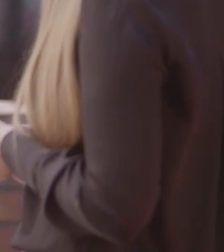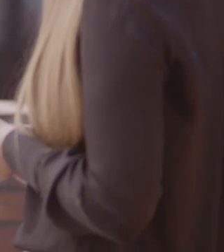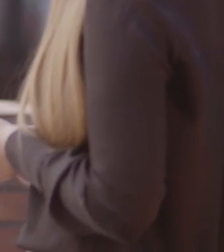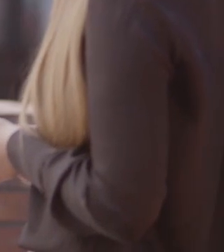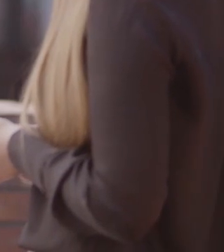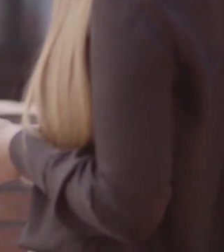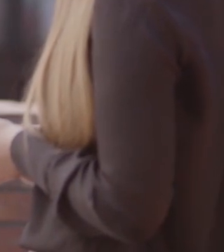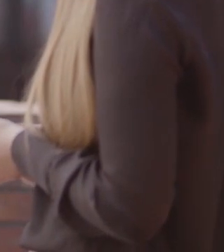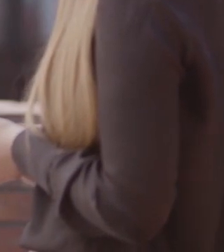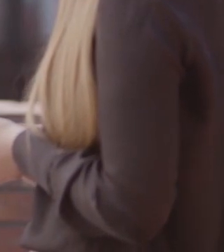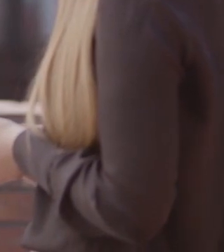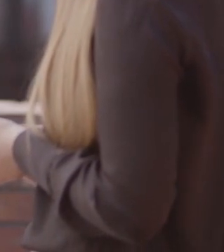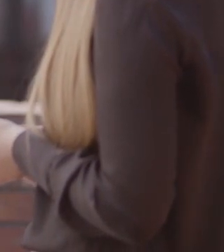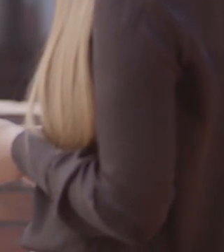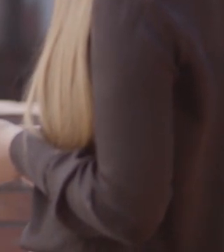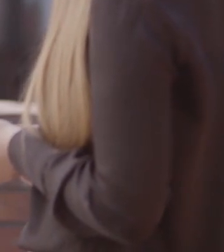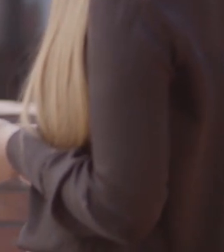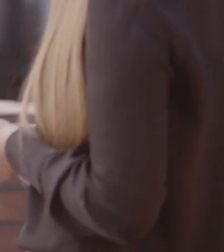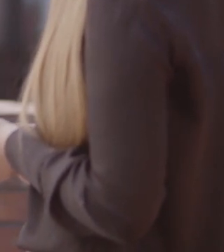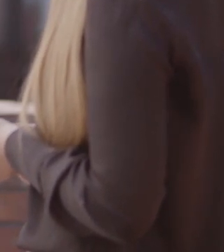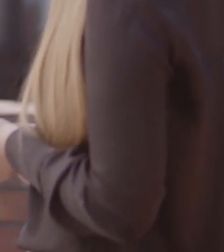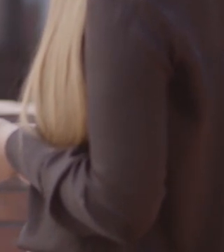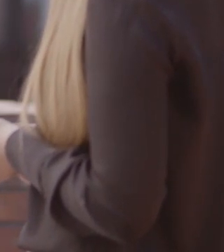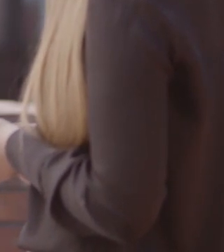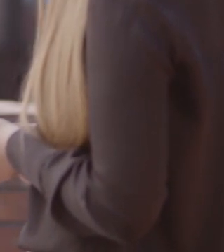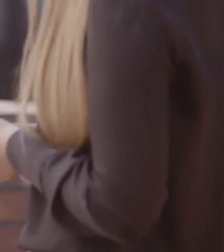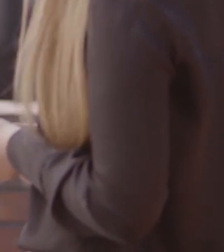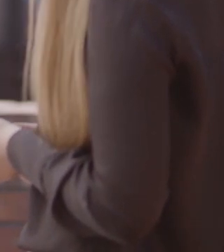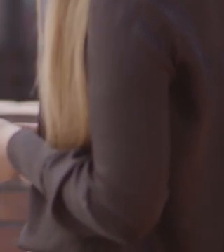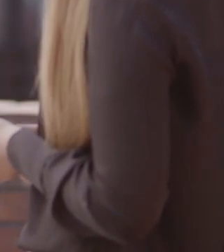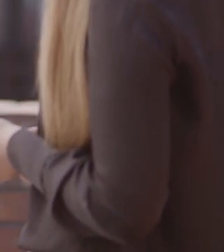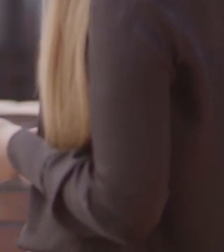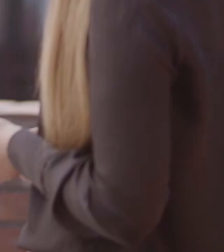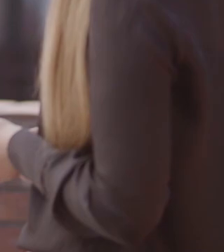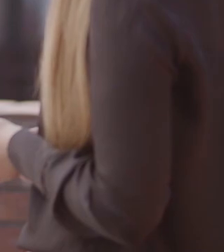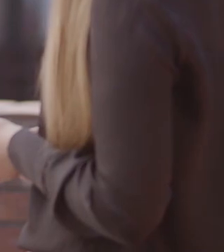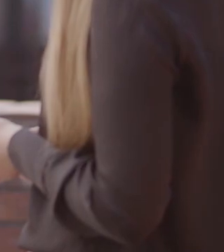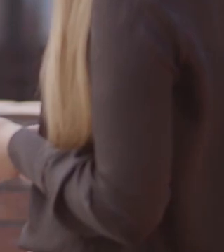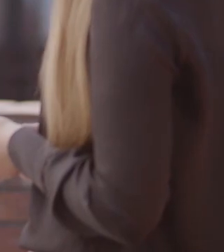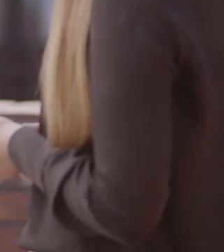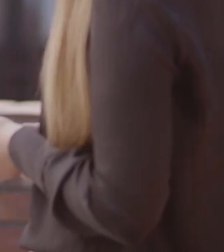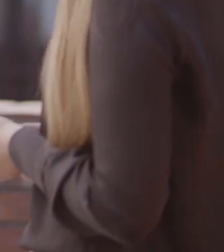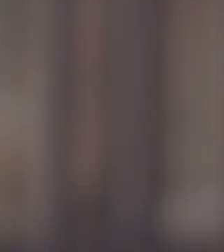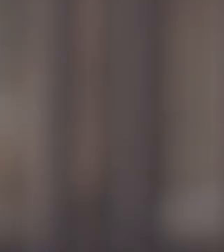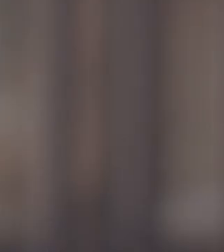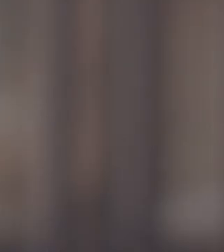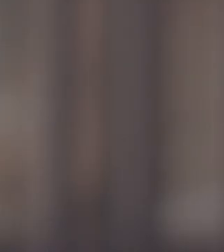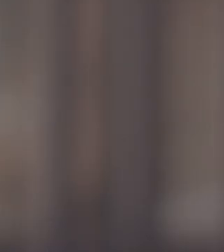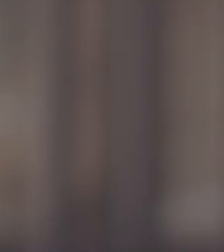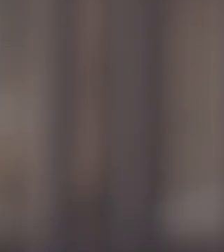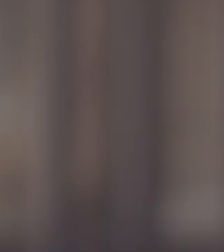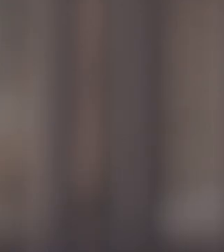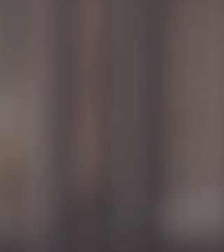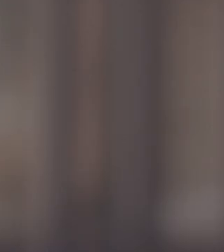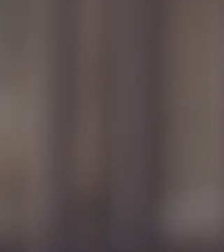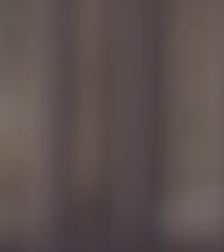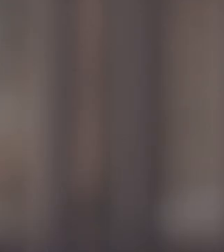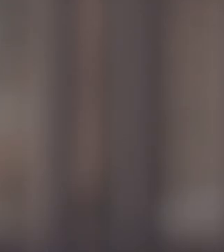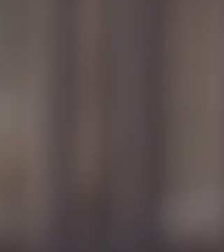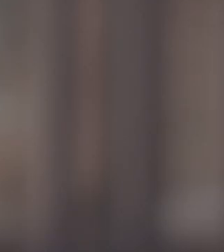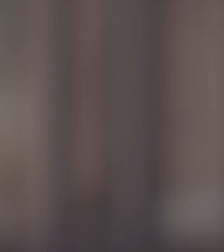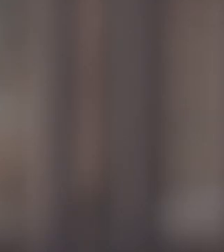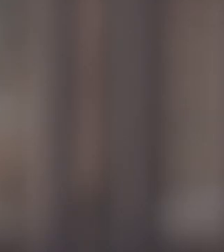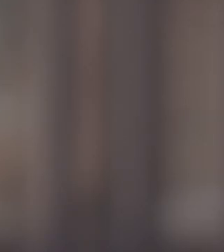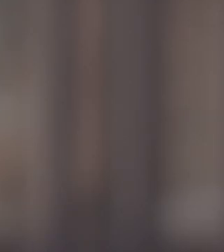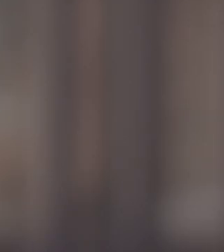włączyli się właśnie w organizację Festiwalu Nauki poprzez zasilenie szeregu wolontariuszy. Myślimy, że form jest bardzo wiele,